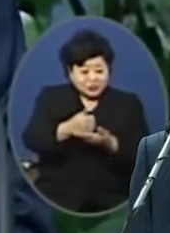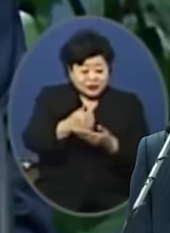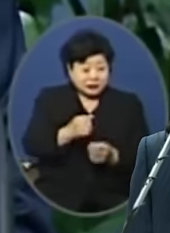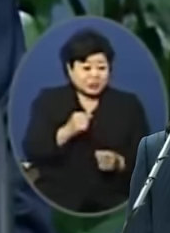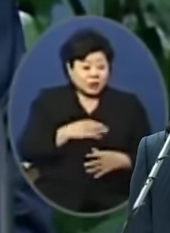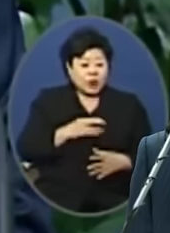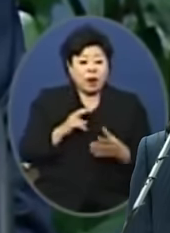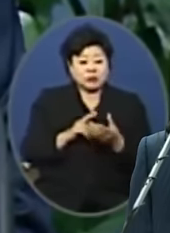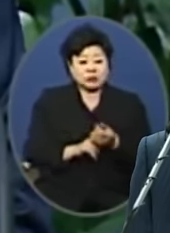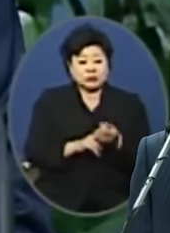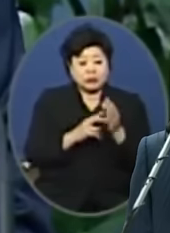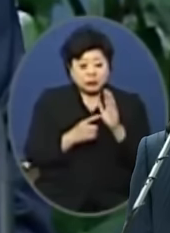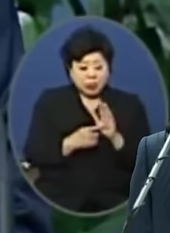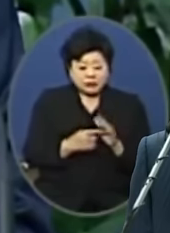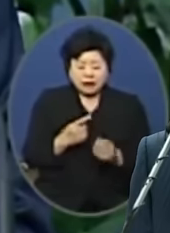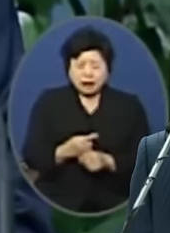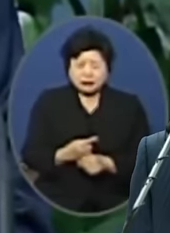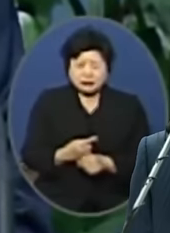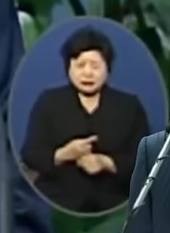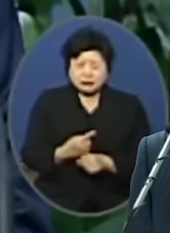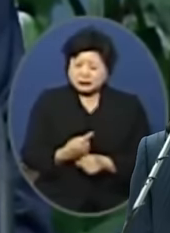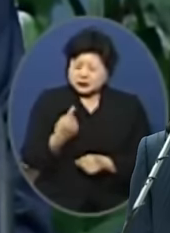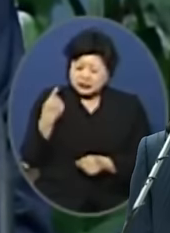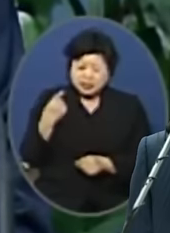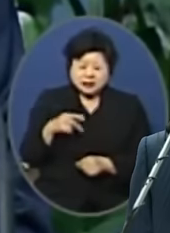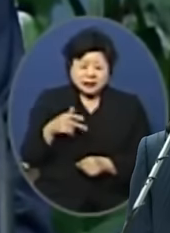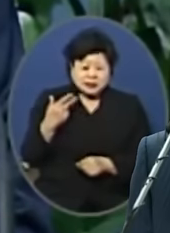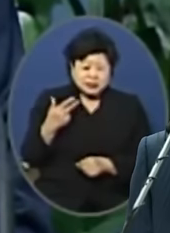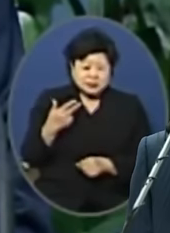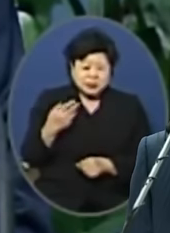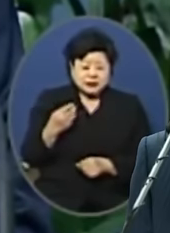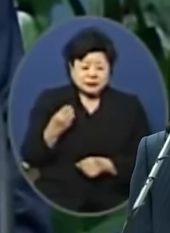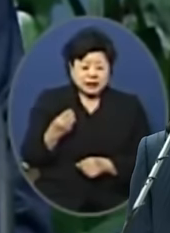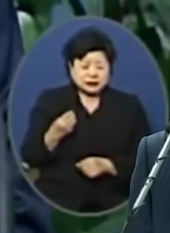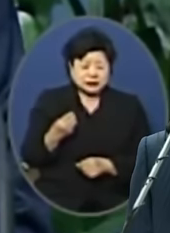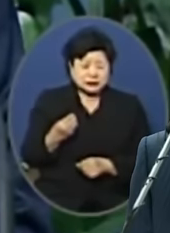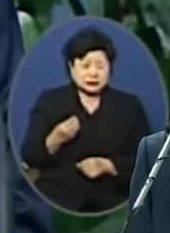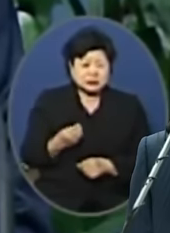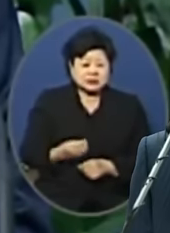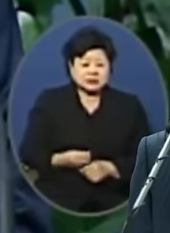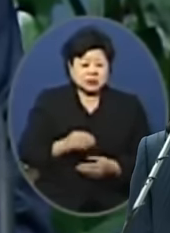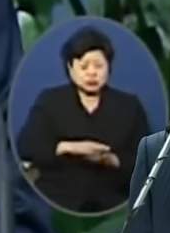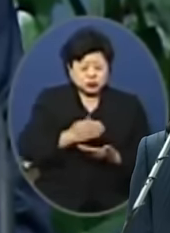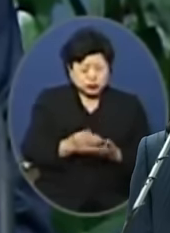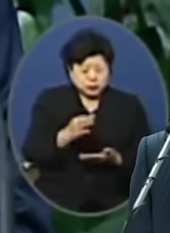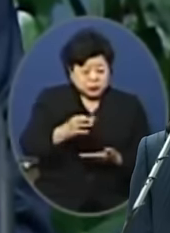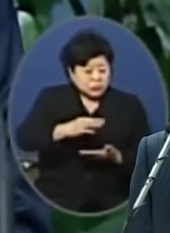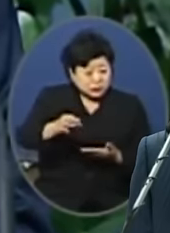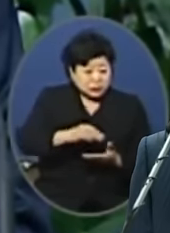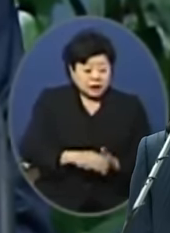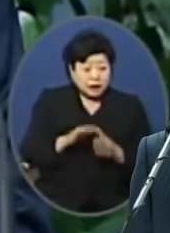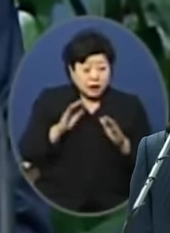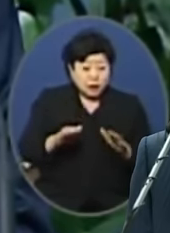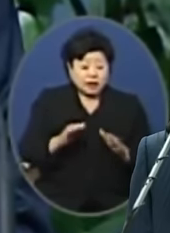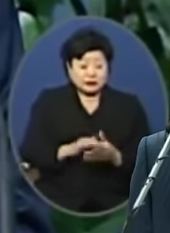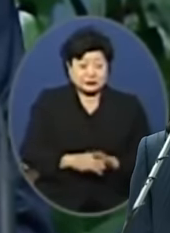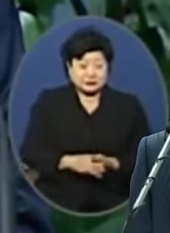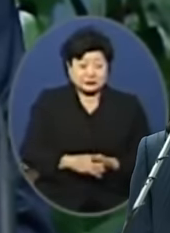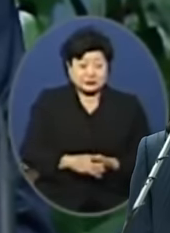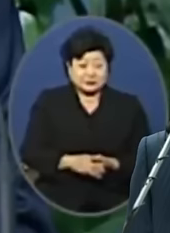놀랍게도 기적이 일어났습니다. 작년에는 780만 원을 들여야 농기계 수리비가 되었는데 올해는